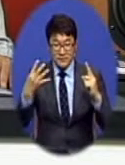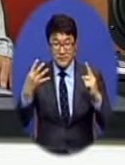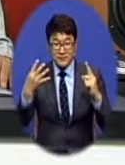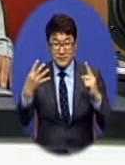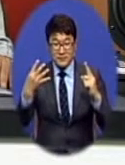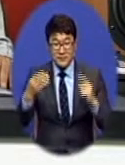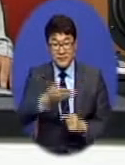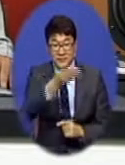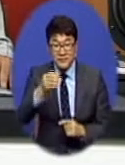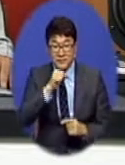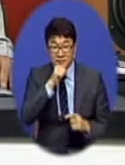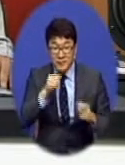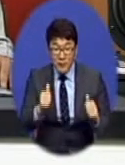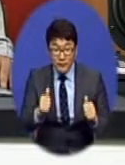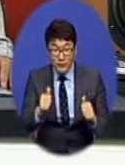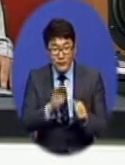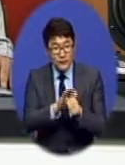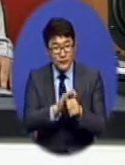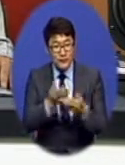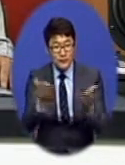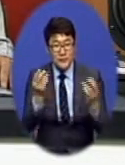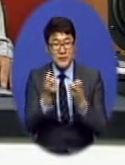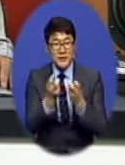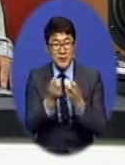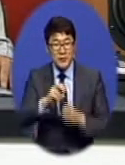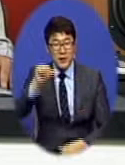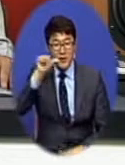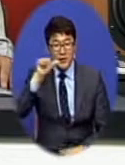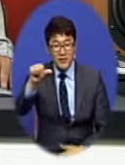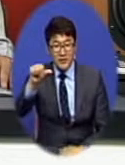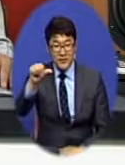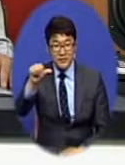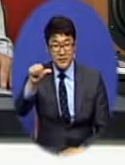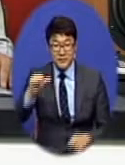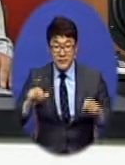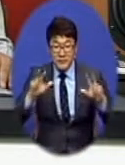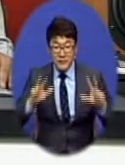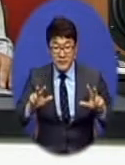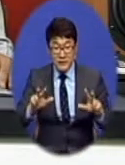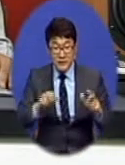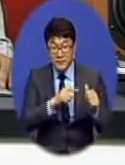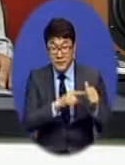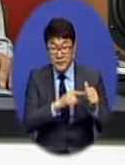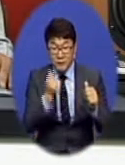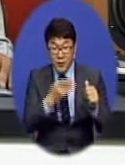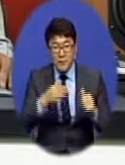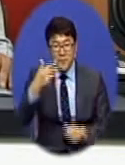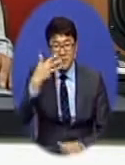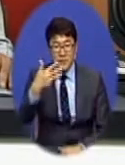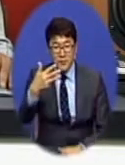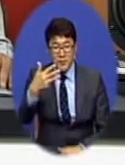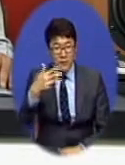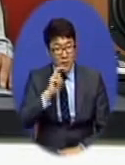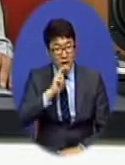060-608-1004 시청자 참여자 심사는요 5번이고요. 지금 양은하님의 번호는 8번입니다.